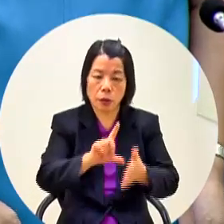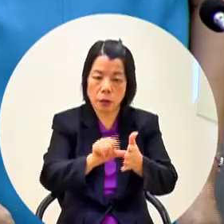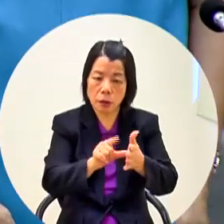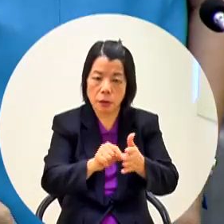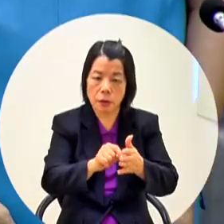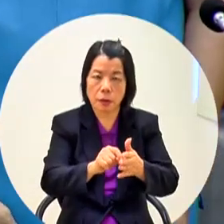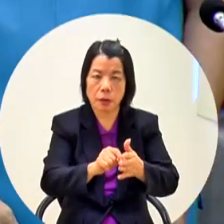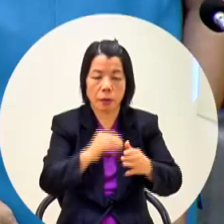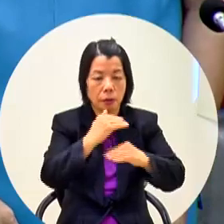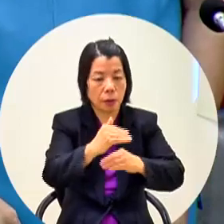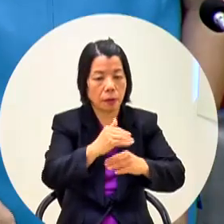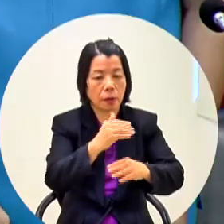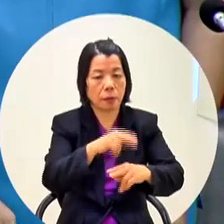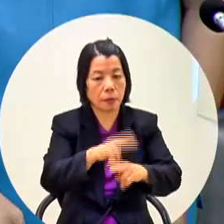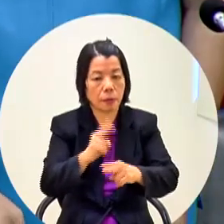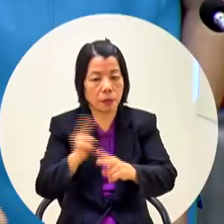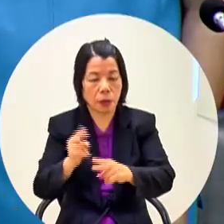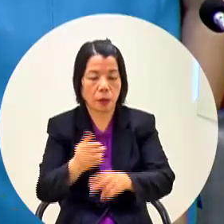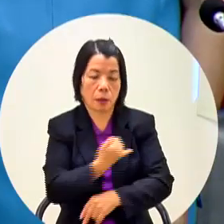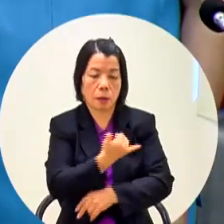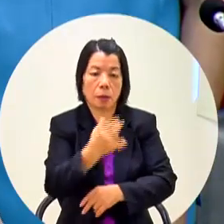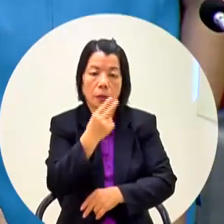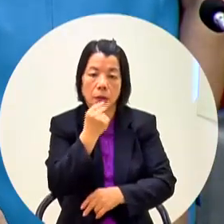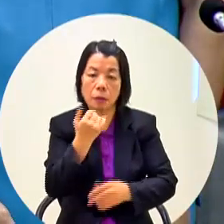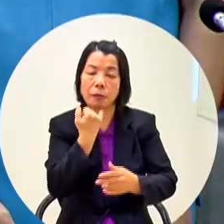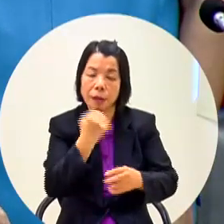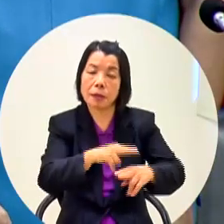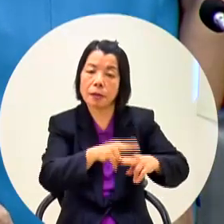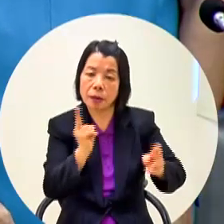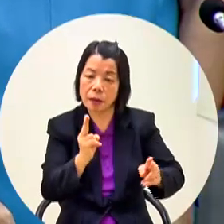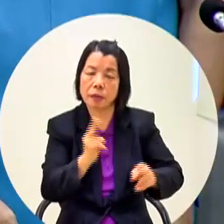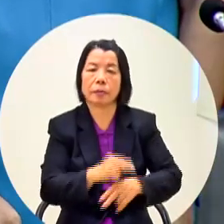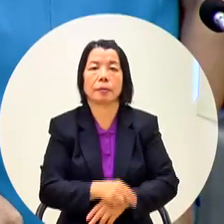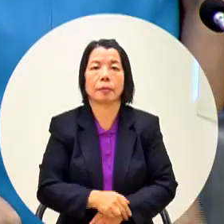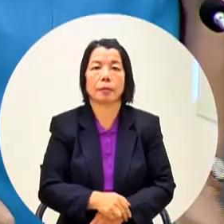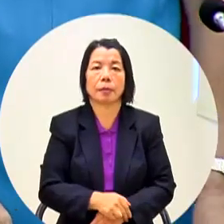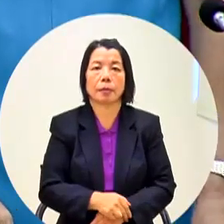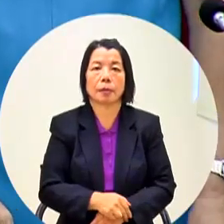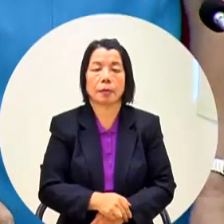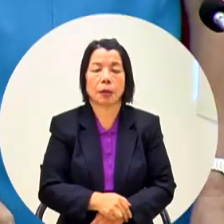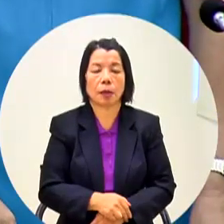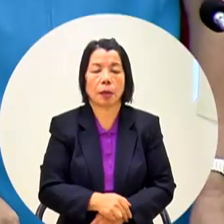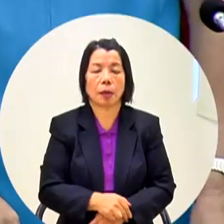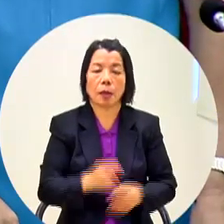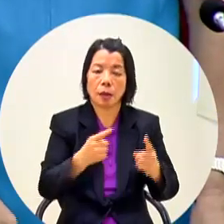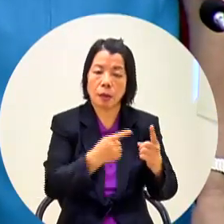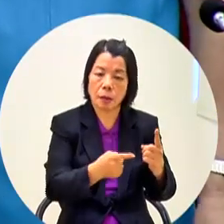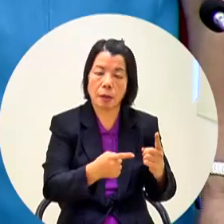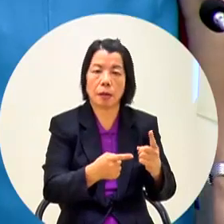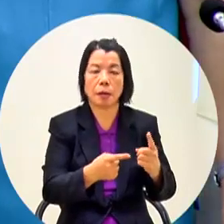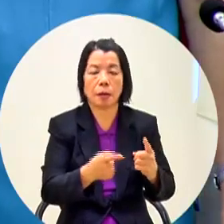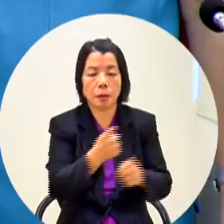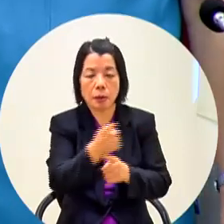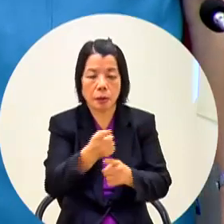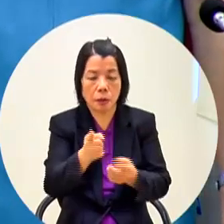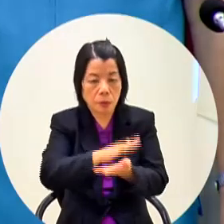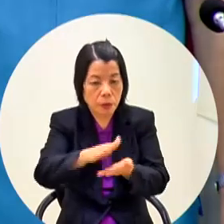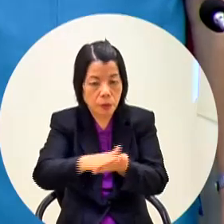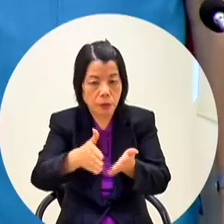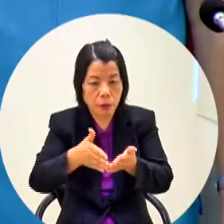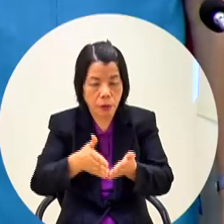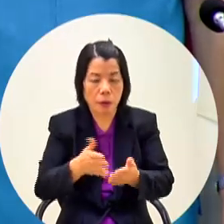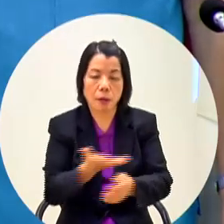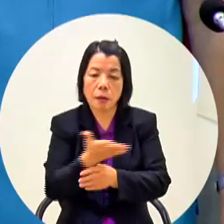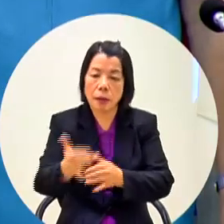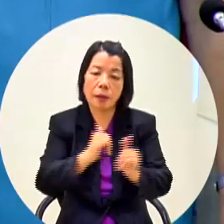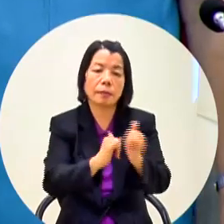放星期六、星期日，然后星期一再消毒一下，让市民有足够的